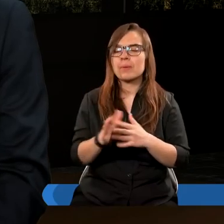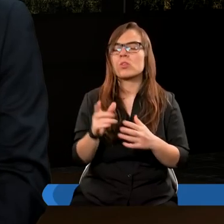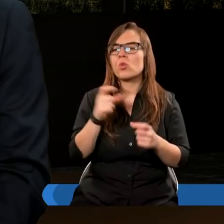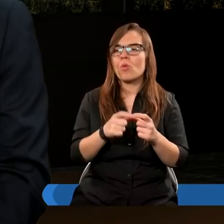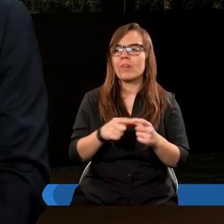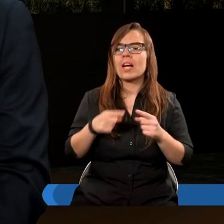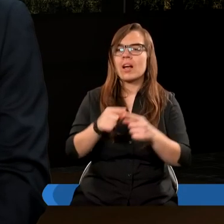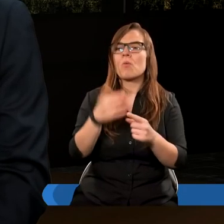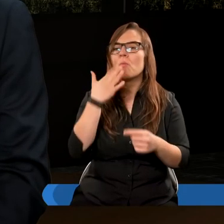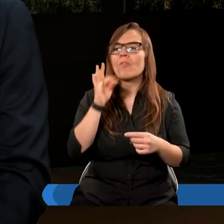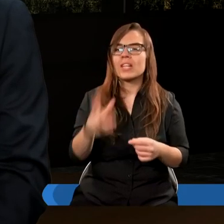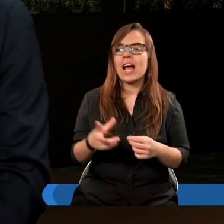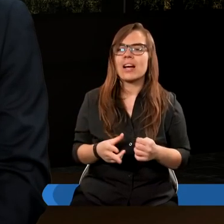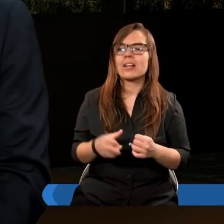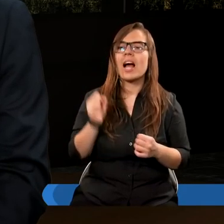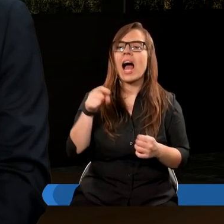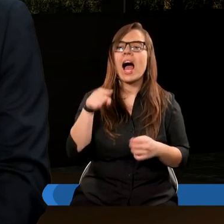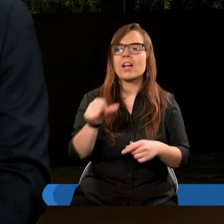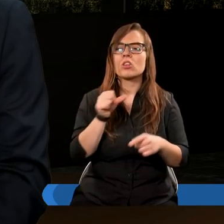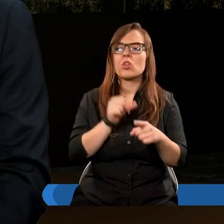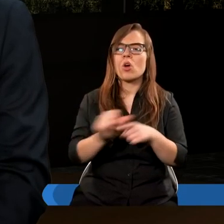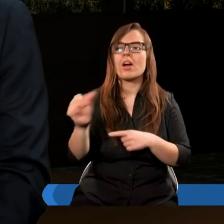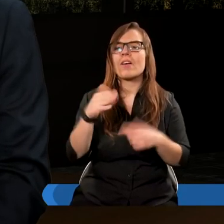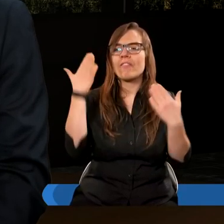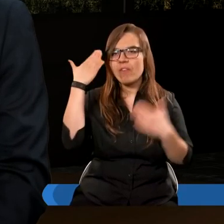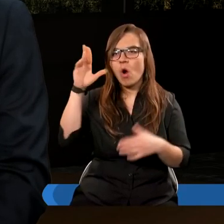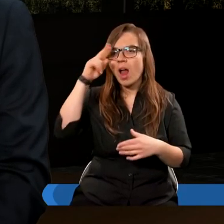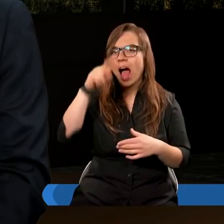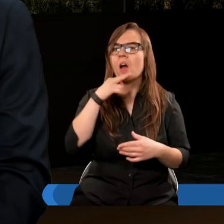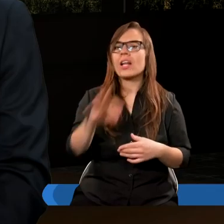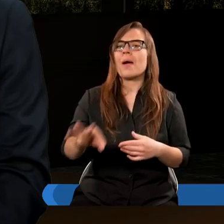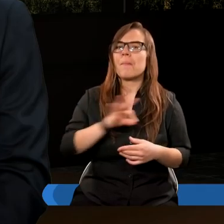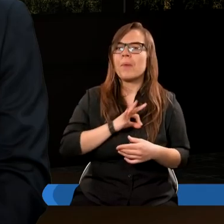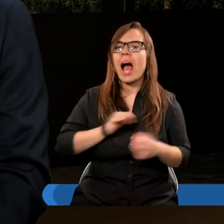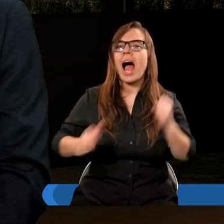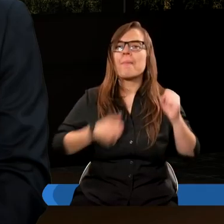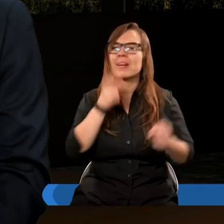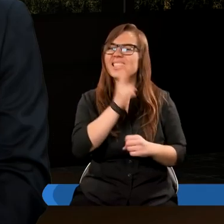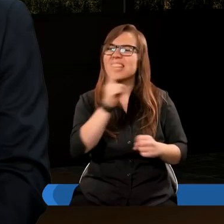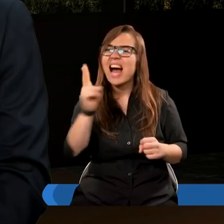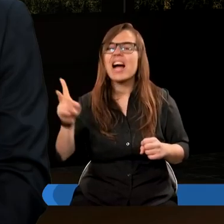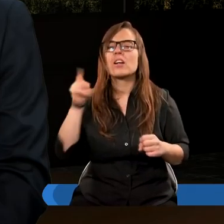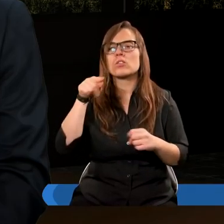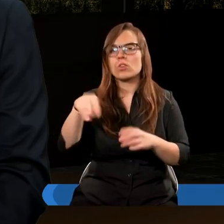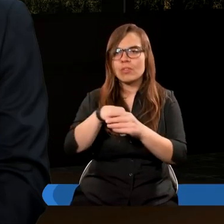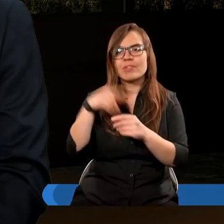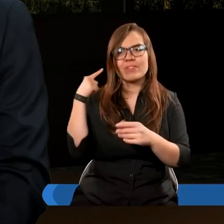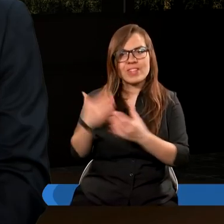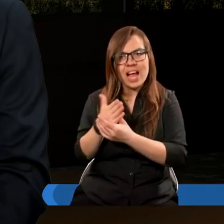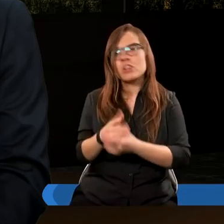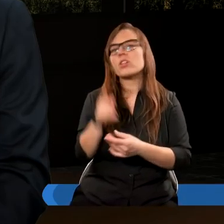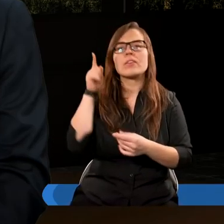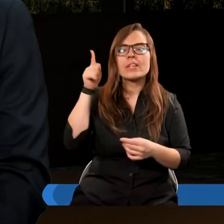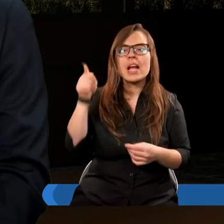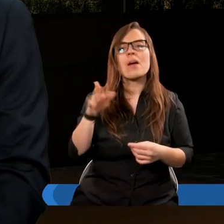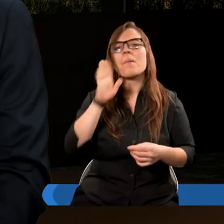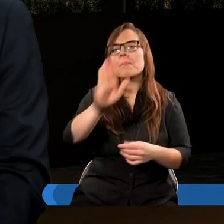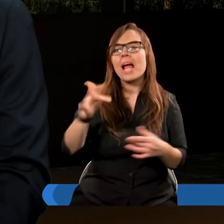słowa kieruje, mówi tak, A to jest wola Ojca Mego, aby każdy, kto widzi Syna i wierzy w Niego,